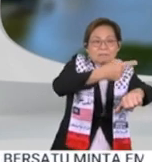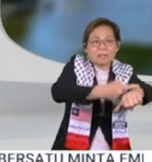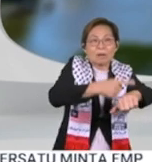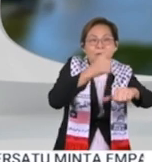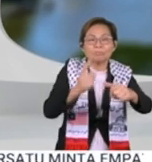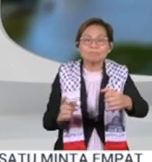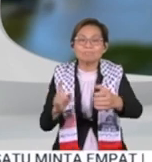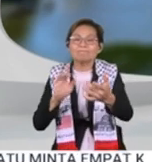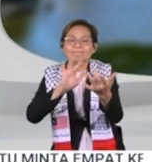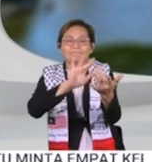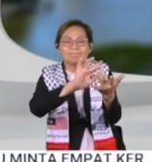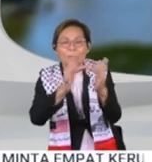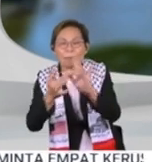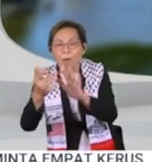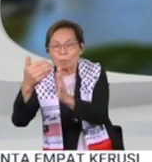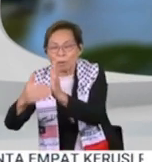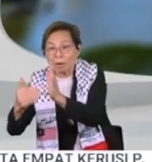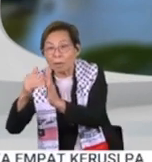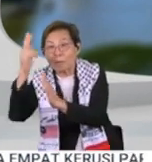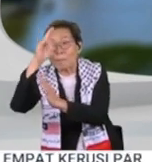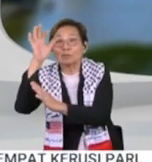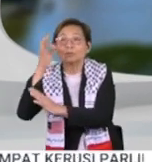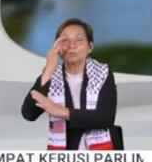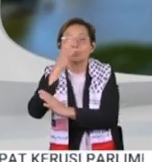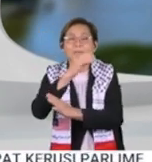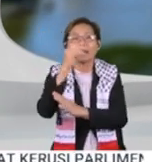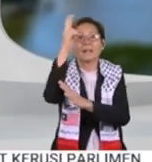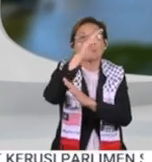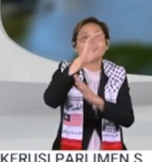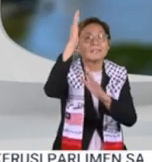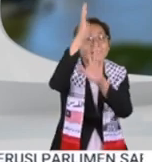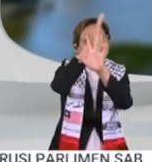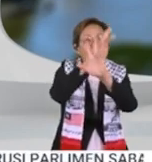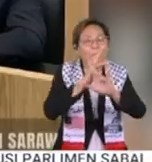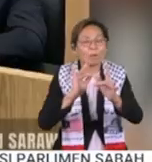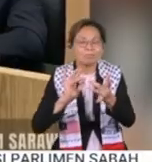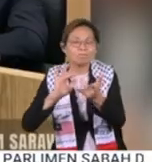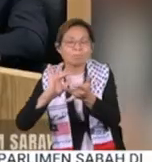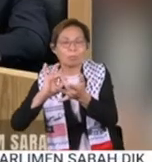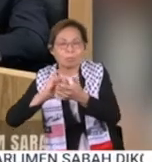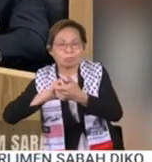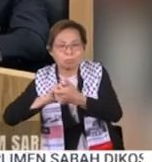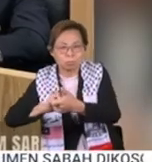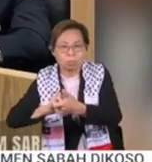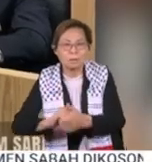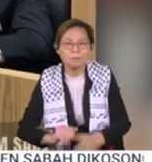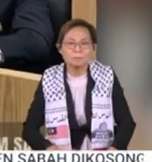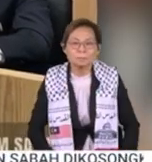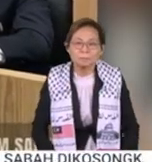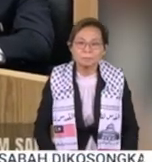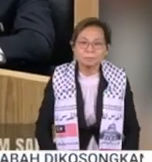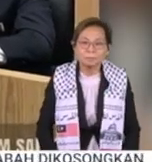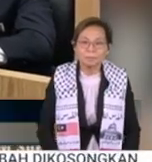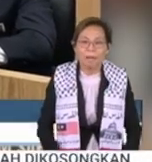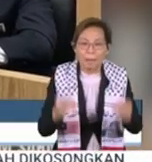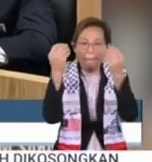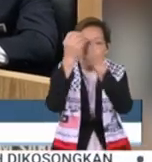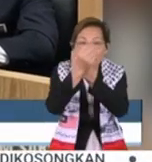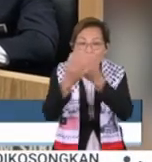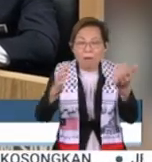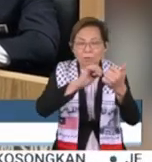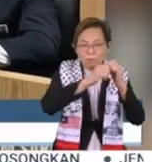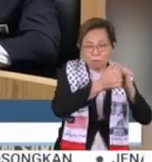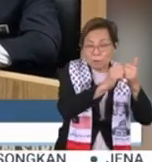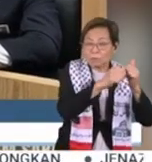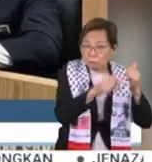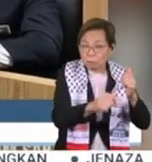bagi menjalin persaudaraan Kerajaan Persekutuan dan Kerajaan Sarawak. Beliau memberitahu